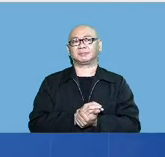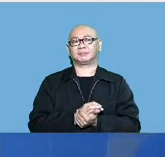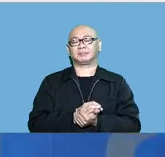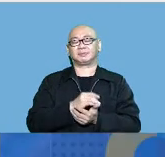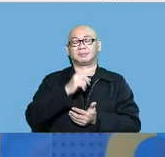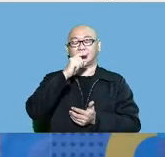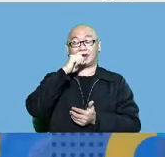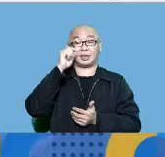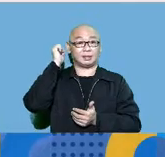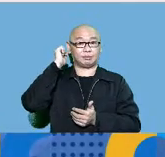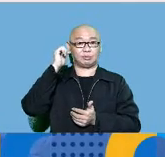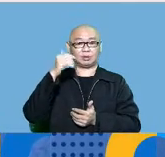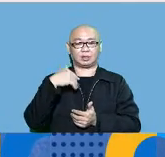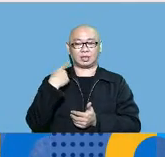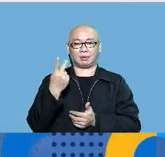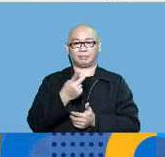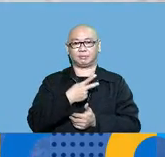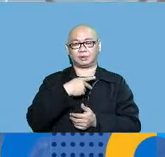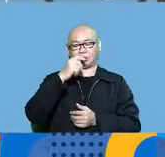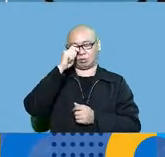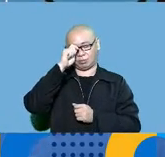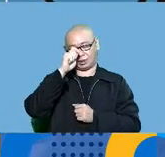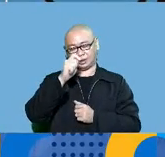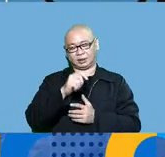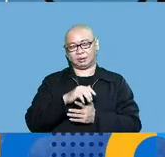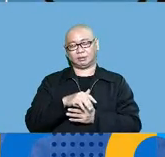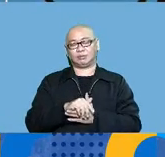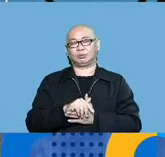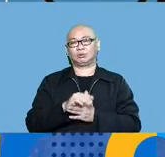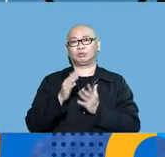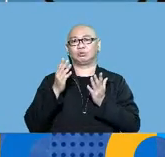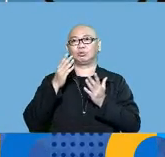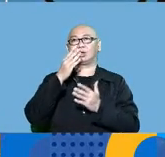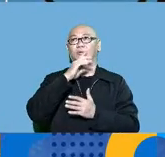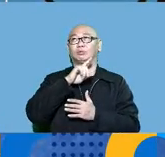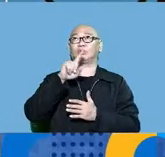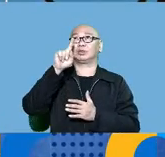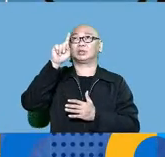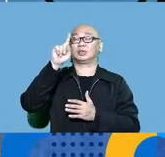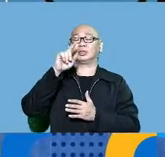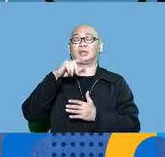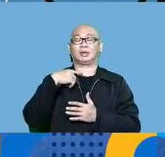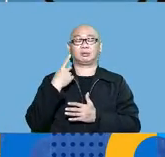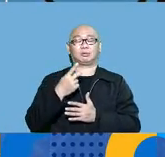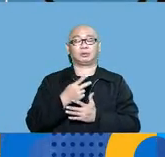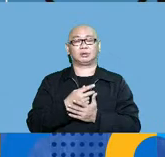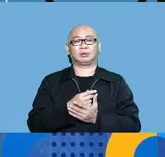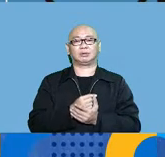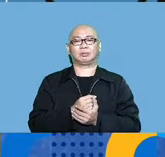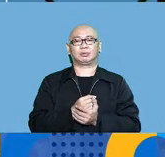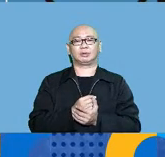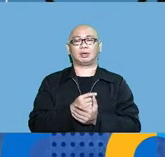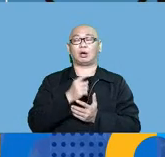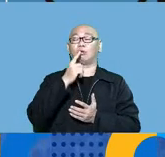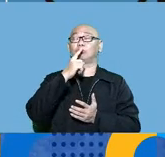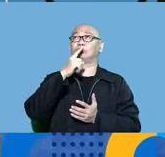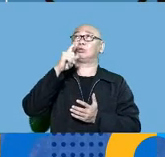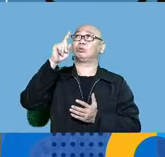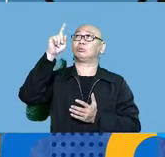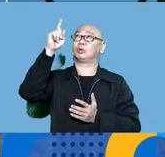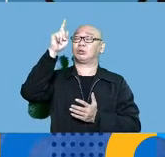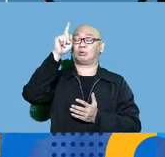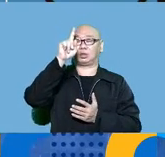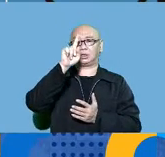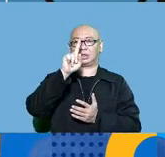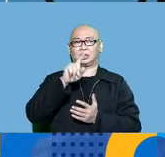Bapak Ibu hadirin yang kami hormati, puji syukur alhamdulillah kita panjatkan kehadirat Allah Subhanahu wa taala atas